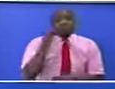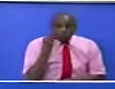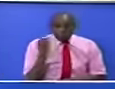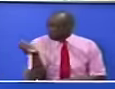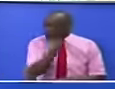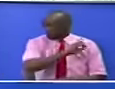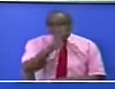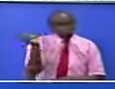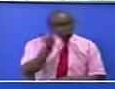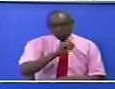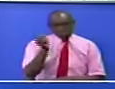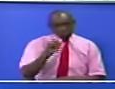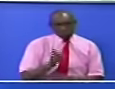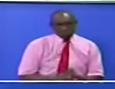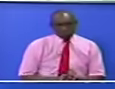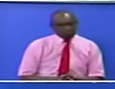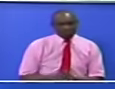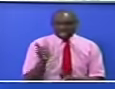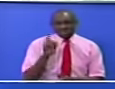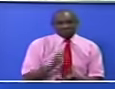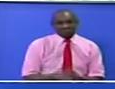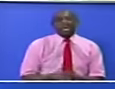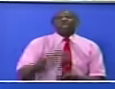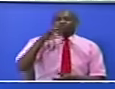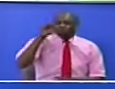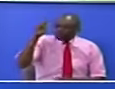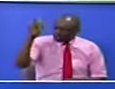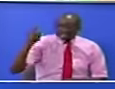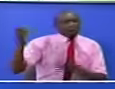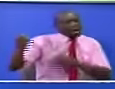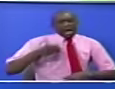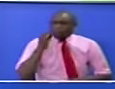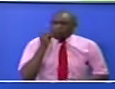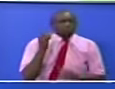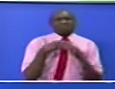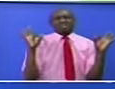Susan alikopana na nyumbani kwao. Susan is very much welcome at home.